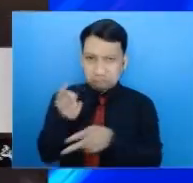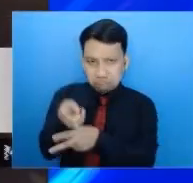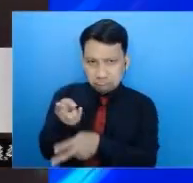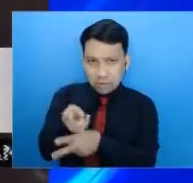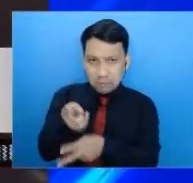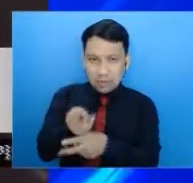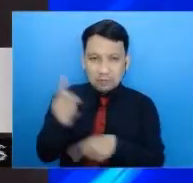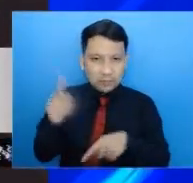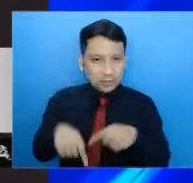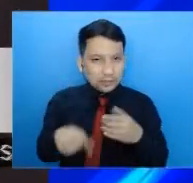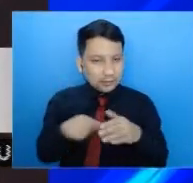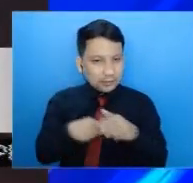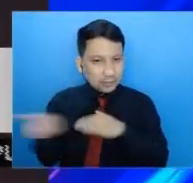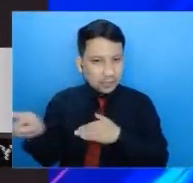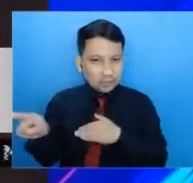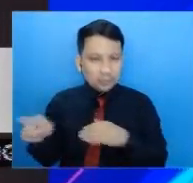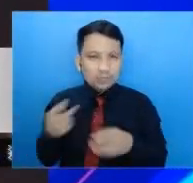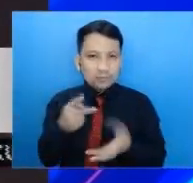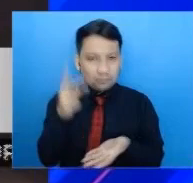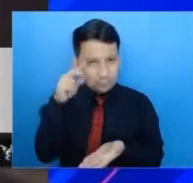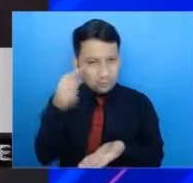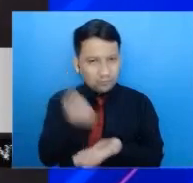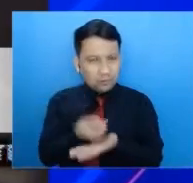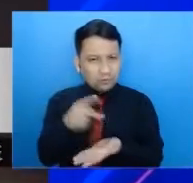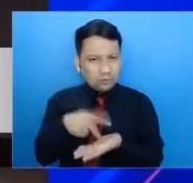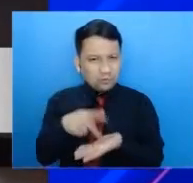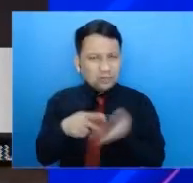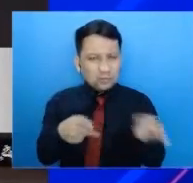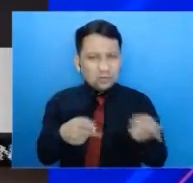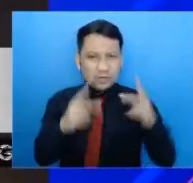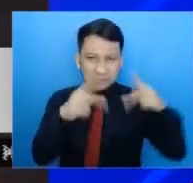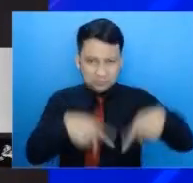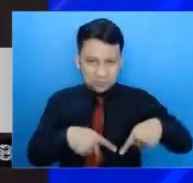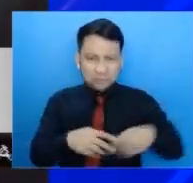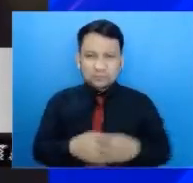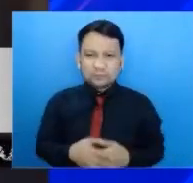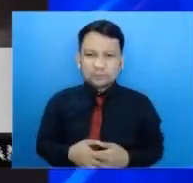malusutan ng mga pasaway at basag ulo ng mga kabataan.